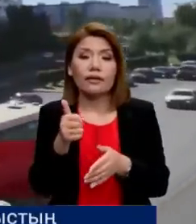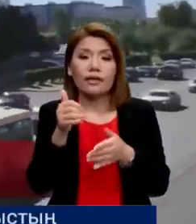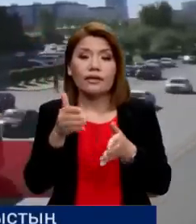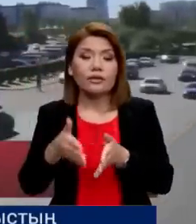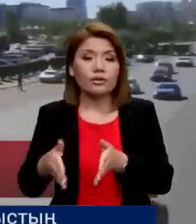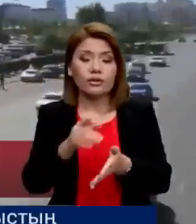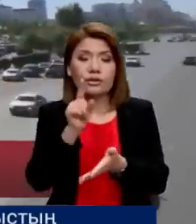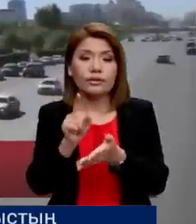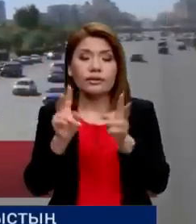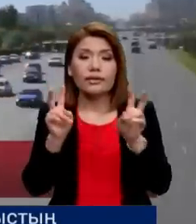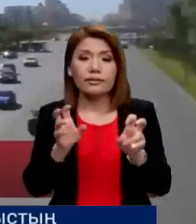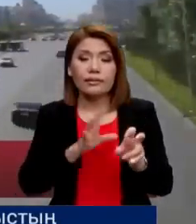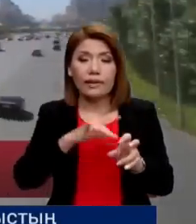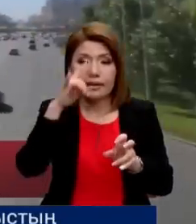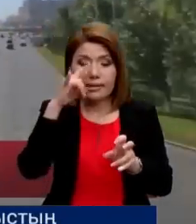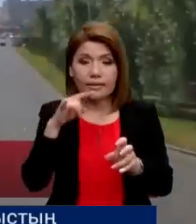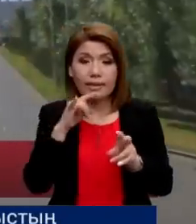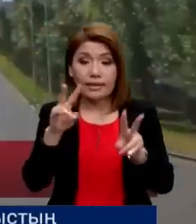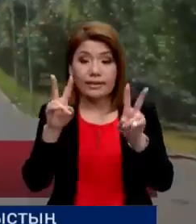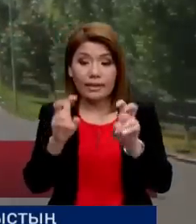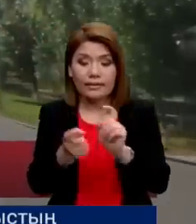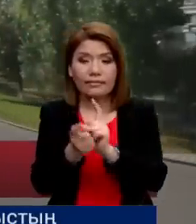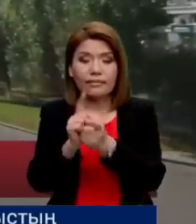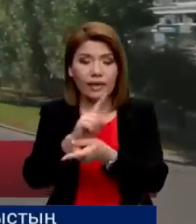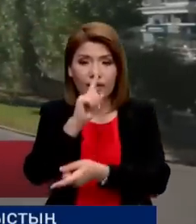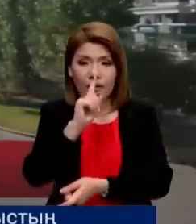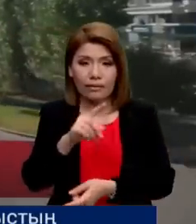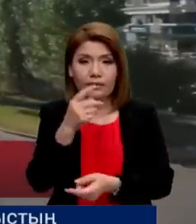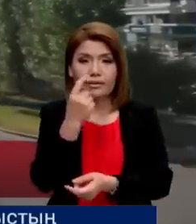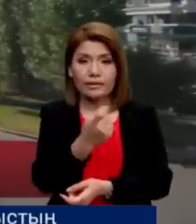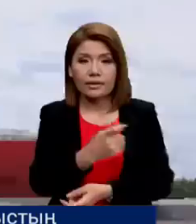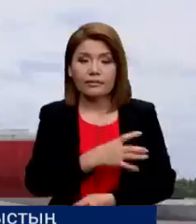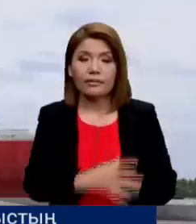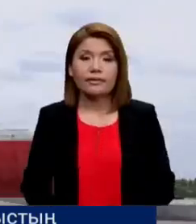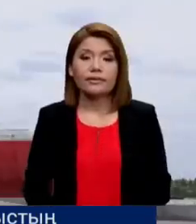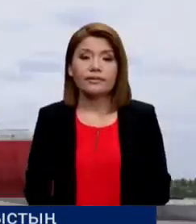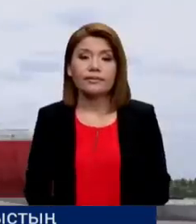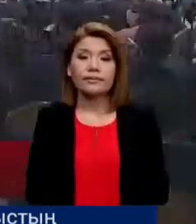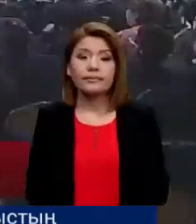Сондай Қасым Жомарт Тоқаев Қазақстан атауы өзгертілмейтінін мәлімдеді.